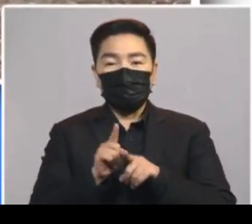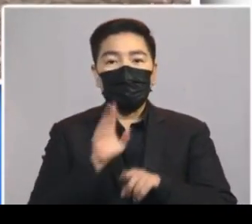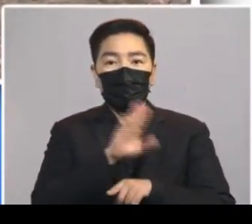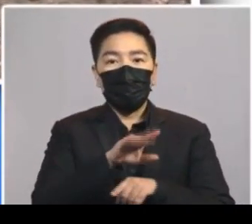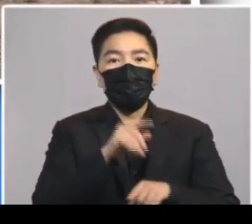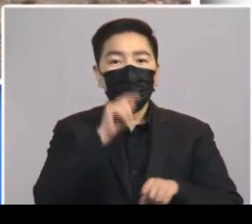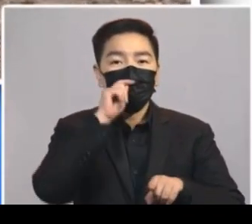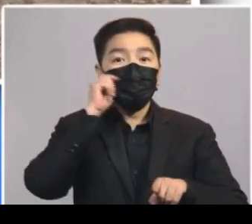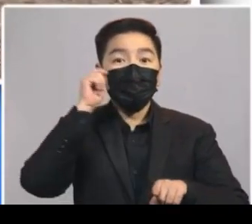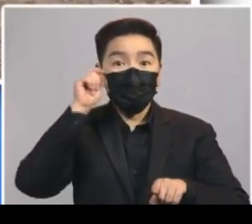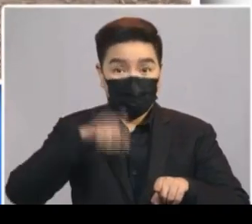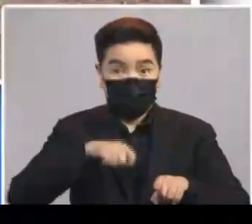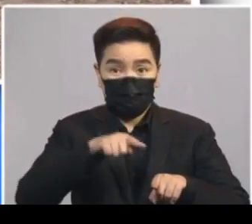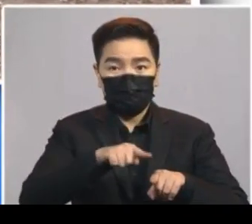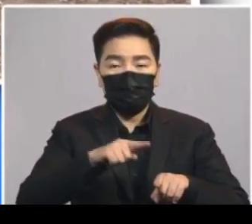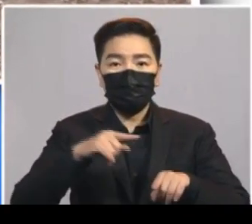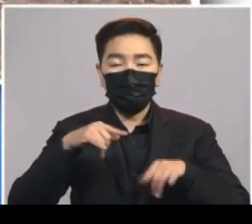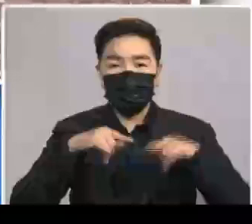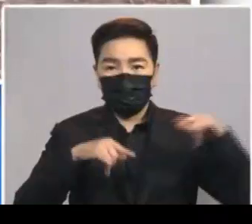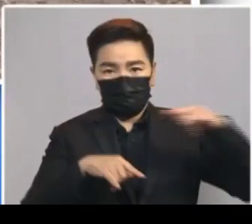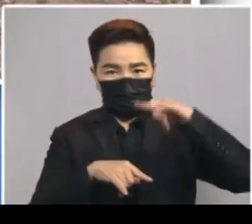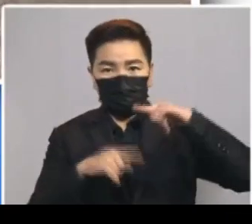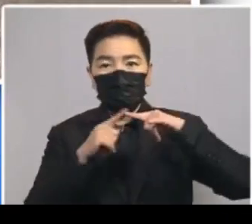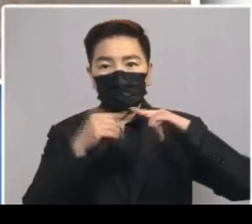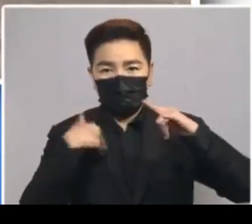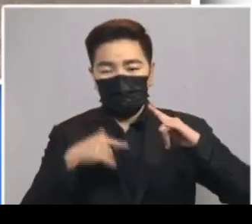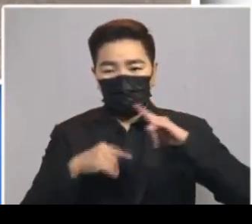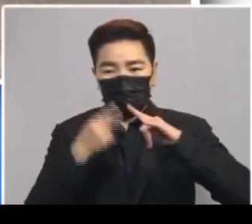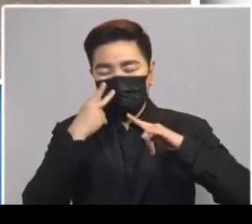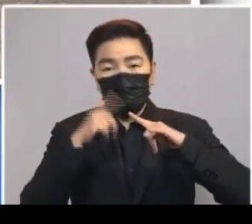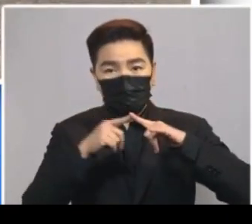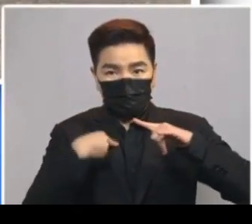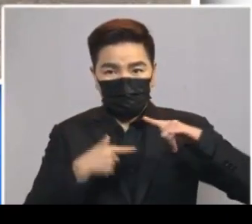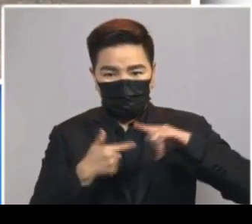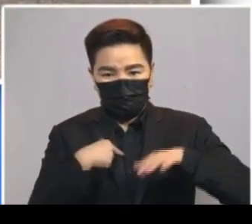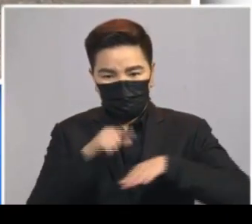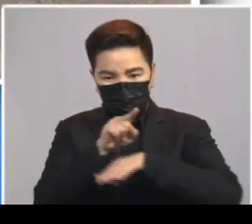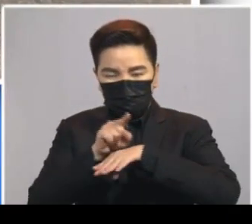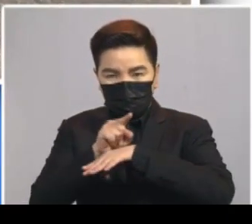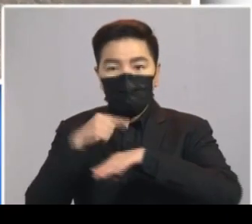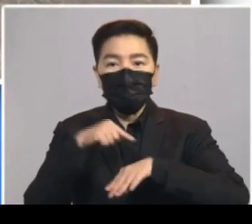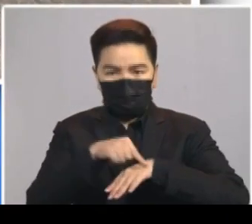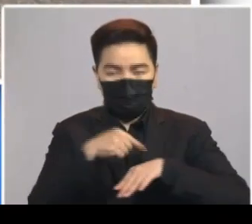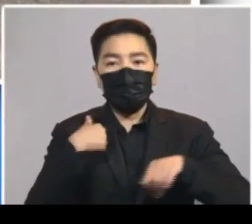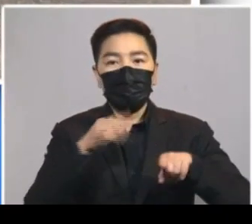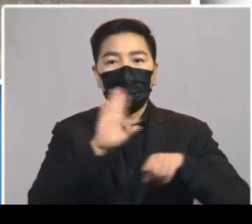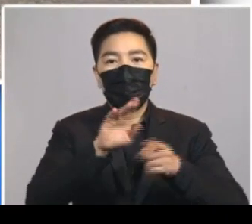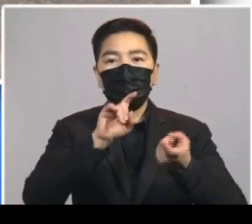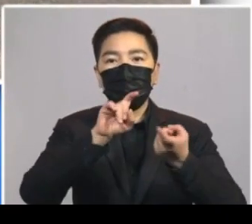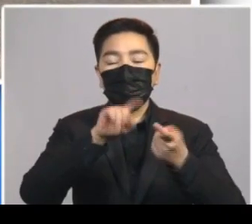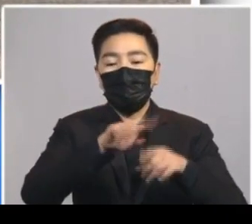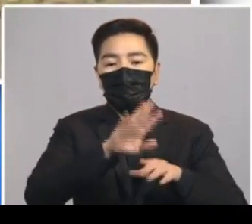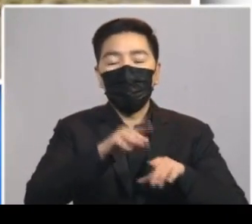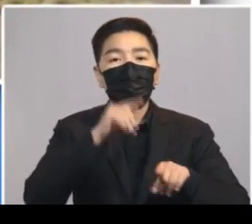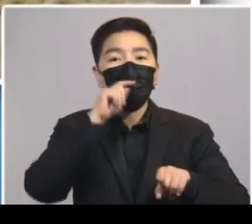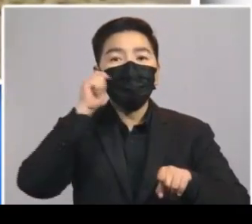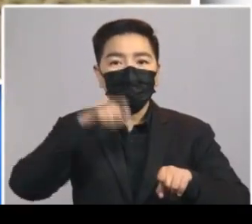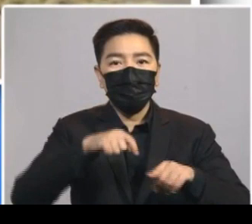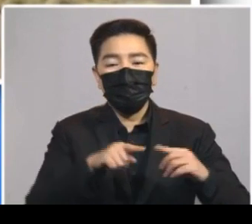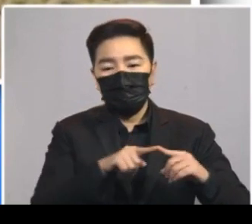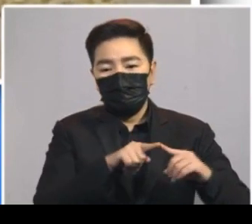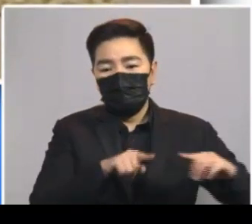ของยูเครนทางด้านทางอากาศนะครับอย่างเช่นที่เราเห็นรายงานว่ามีขีปนาวุธนะครับโจมตีฐานทัพอากา